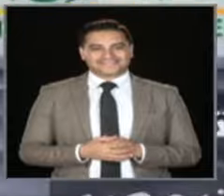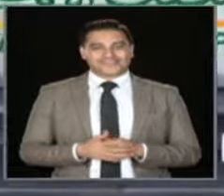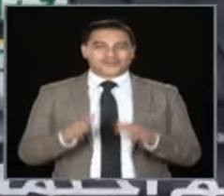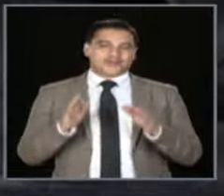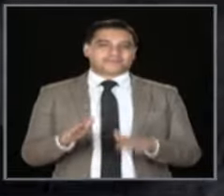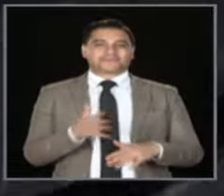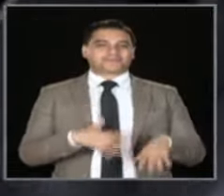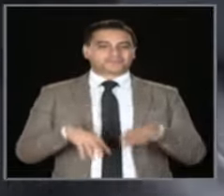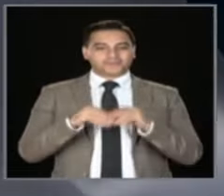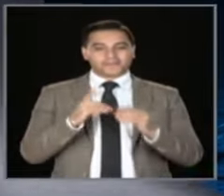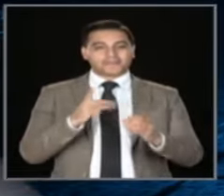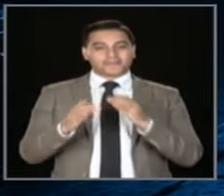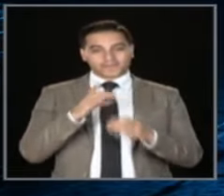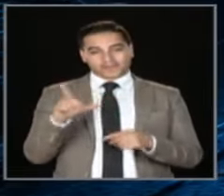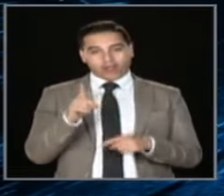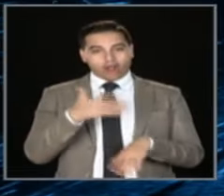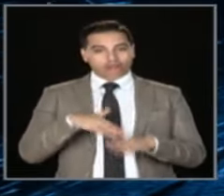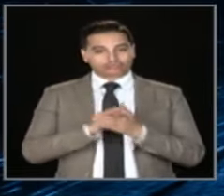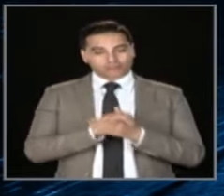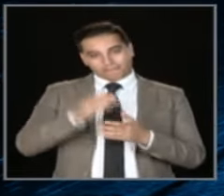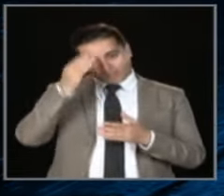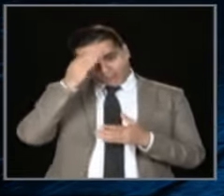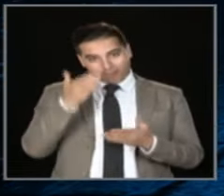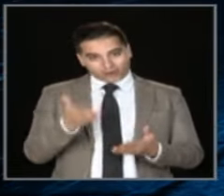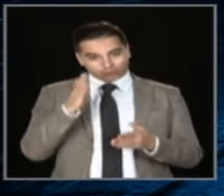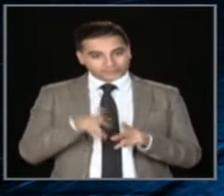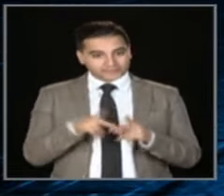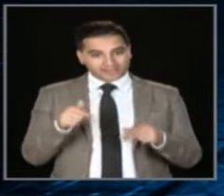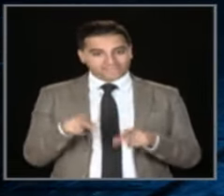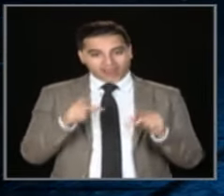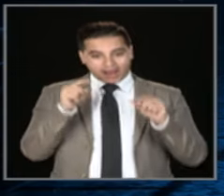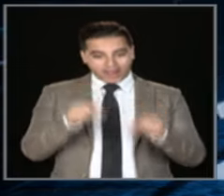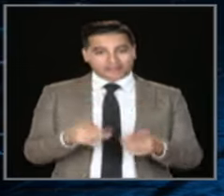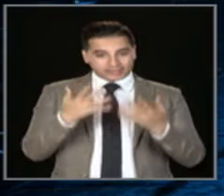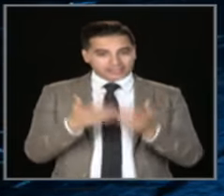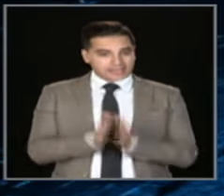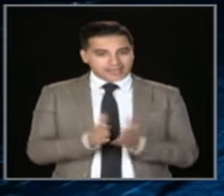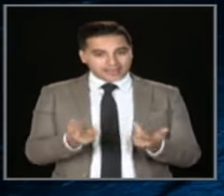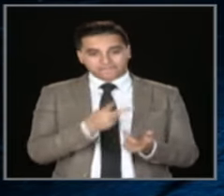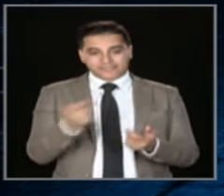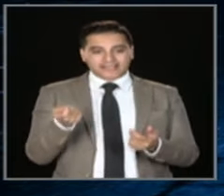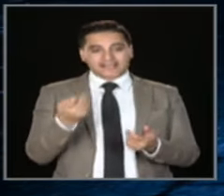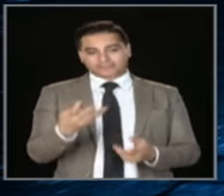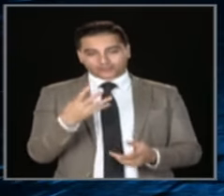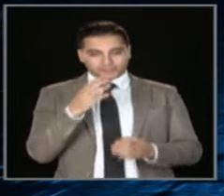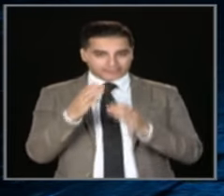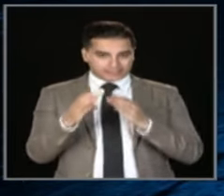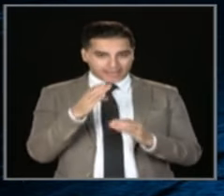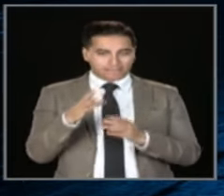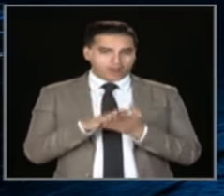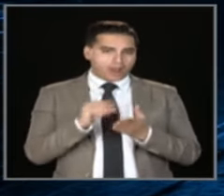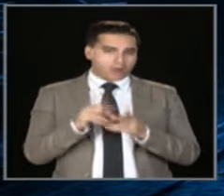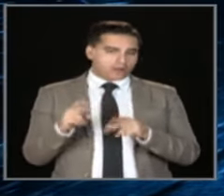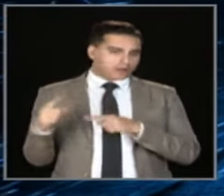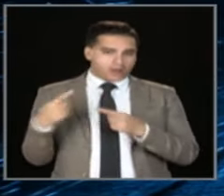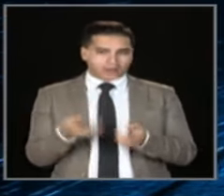وبكده يبقى إجمالي النقط اللي حصل عليها أصحابنا العباقرة قادرون باختلاف في حلقة النهاردة 245 نقطة، ويبقى مجموع